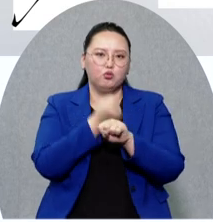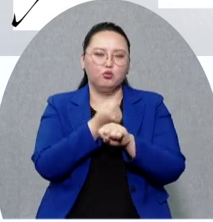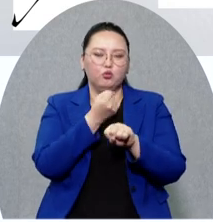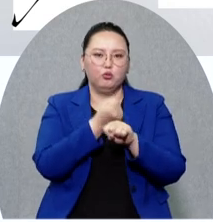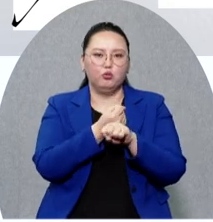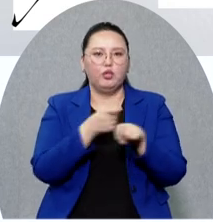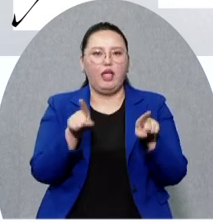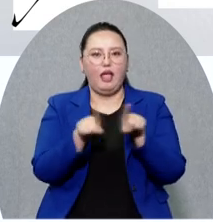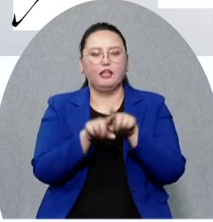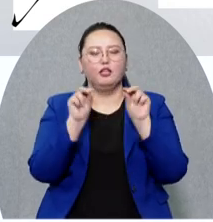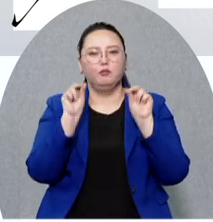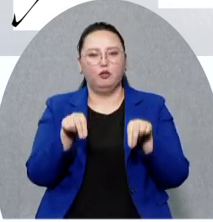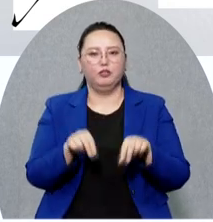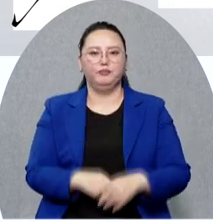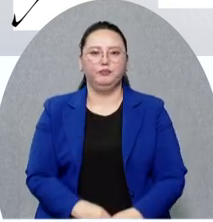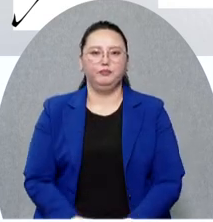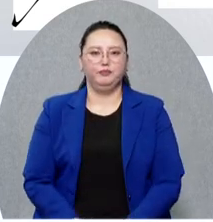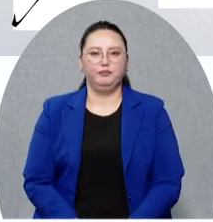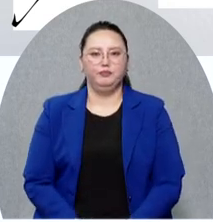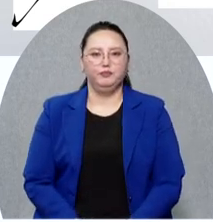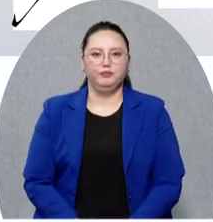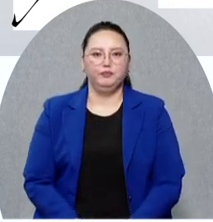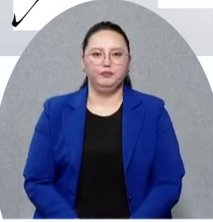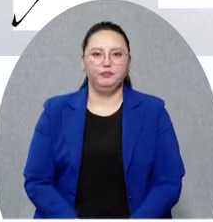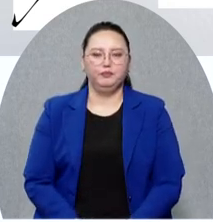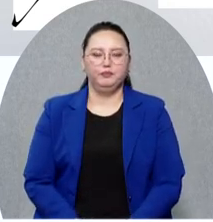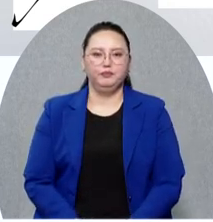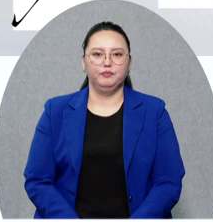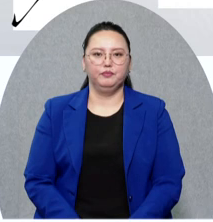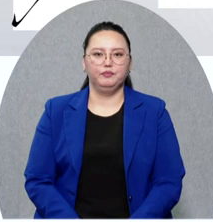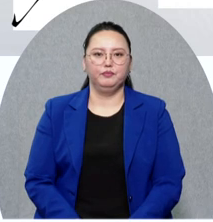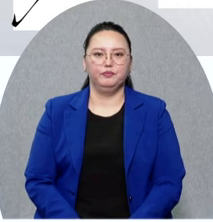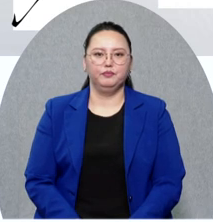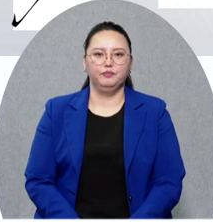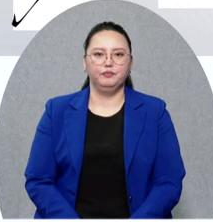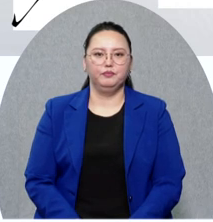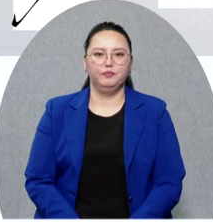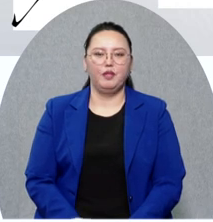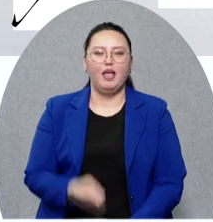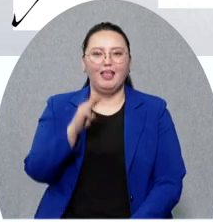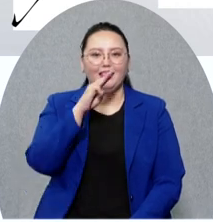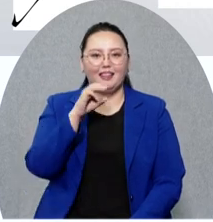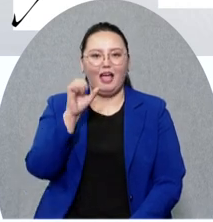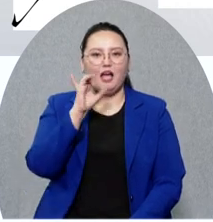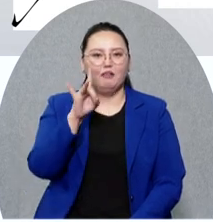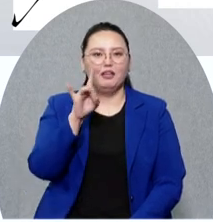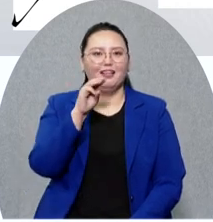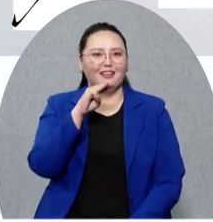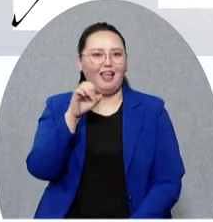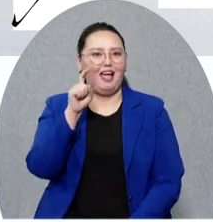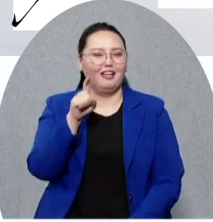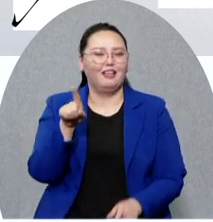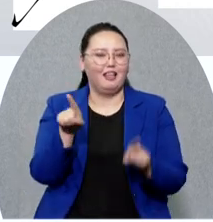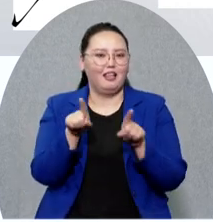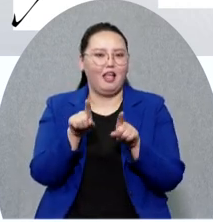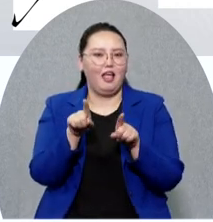Сэтгэлийн хараас итгэлийн өргцөөг абобол ханилан ижилсэн нөхөрлөл хайрах чулуу болно. За таврыг